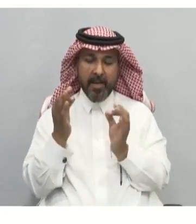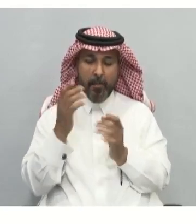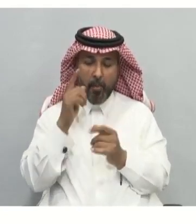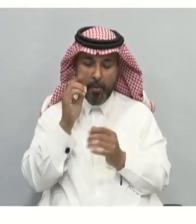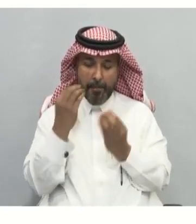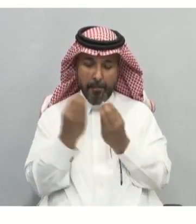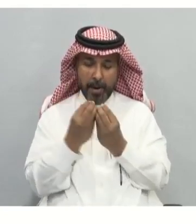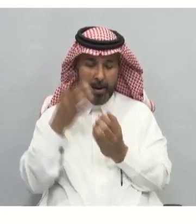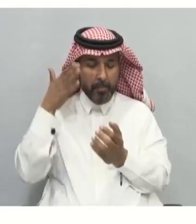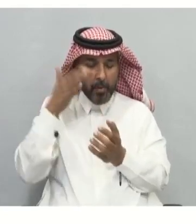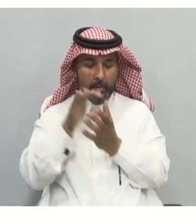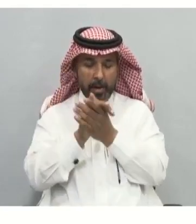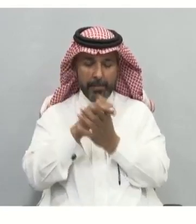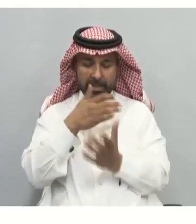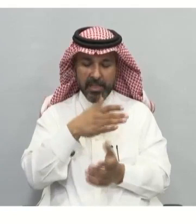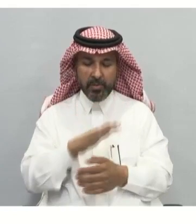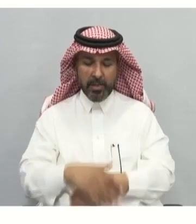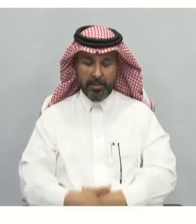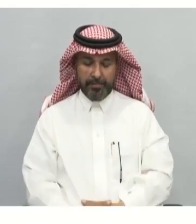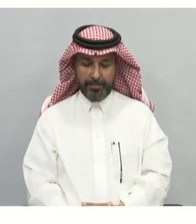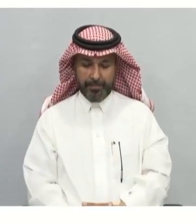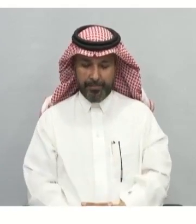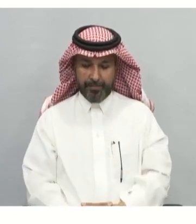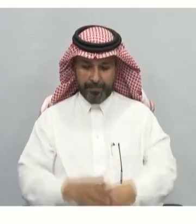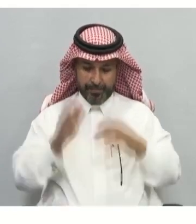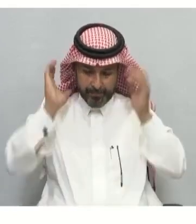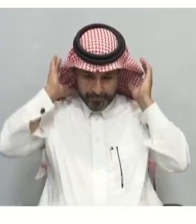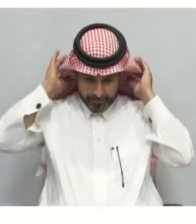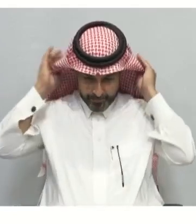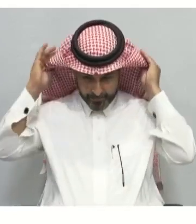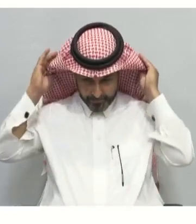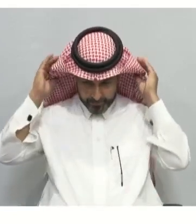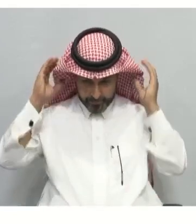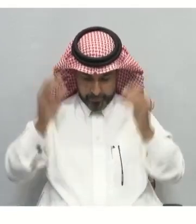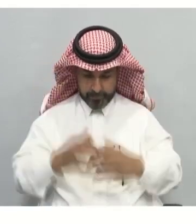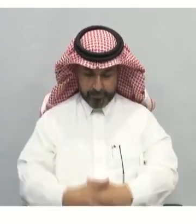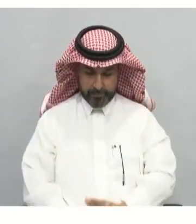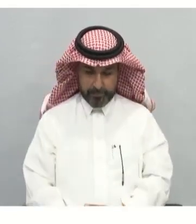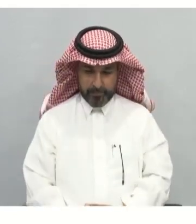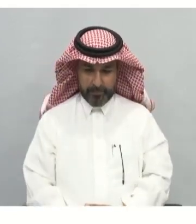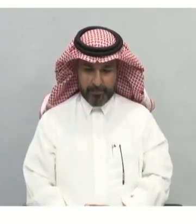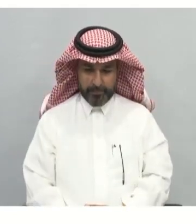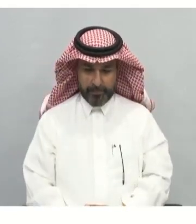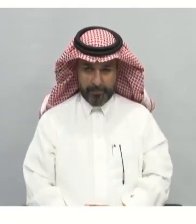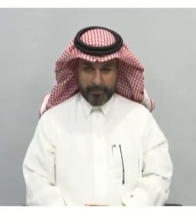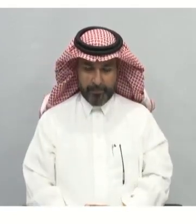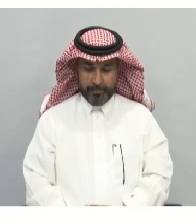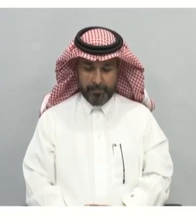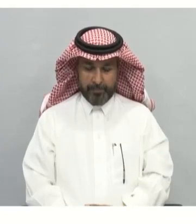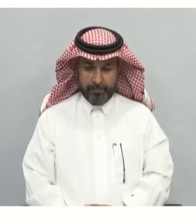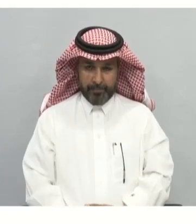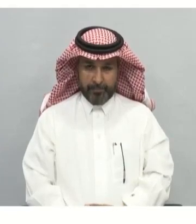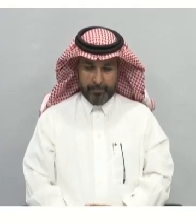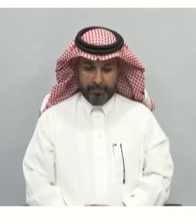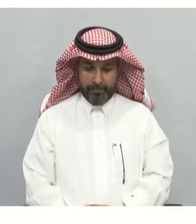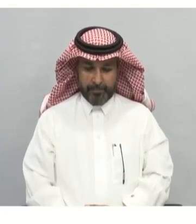للفطره الصحيحه ففط الانسان الصحيحه تاتي ببيان هذه الامور وكذلك بازالتها والابتعاد